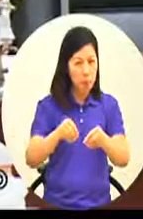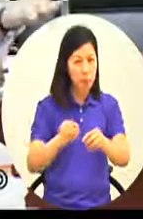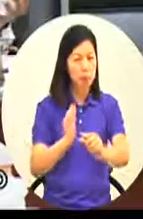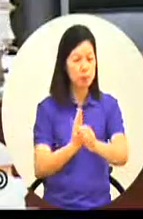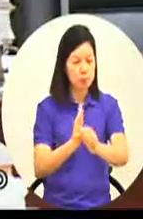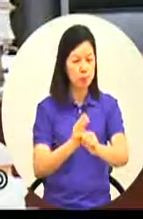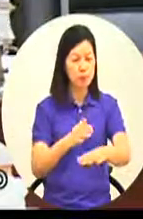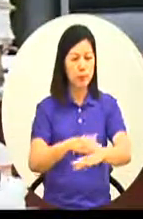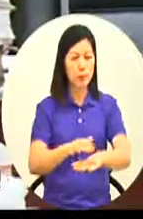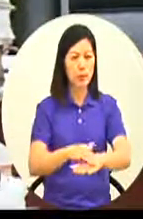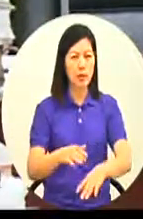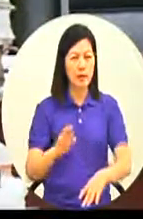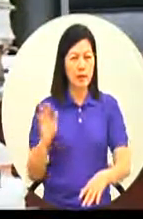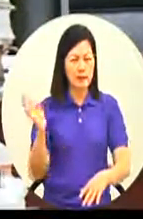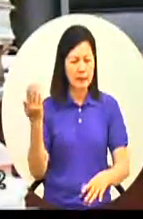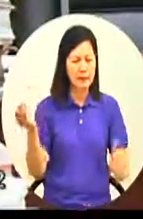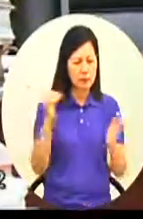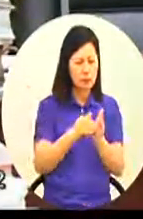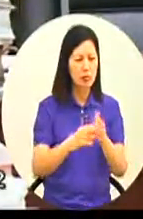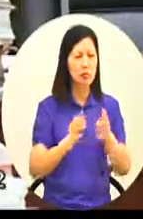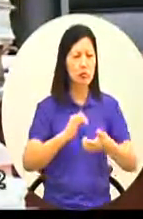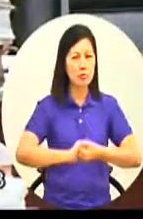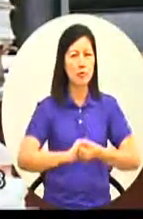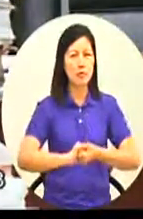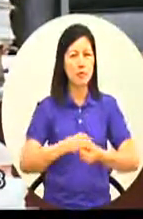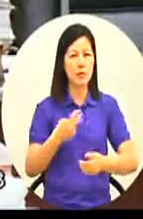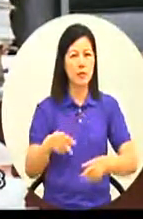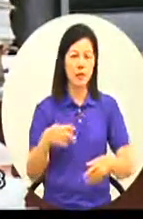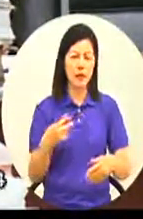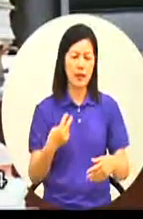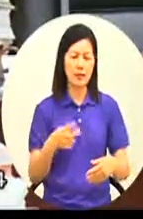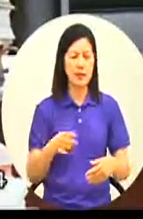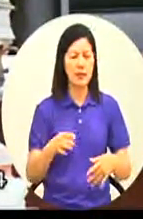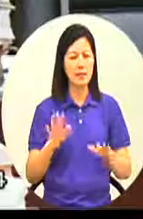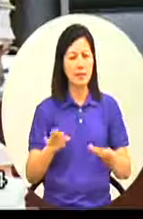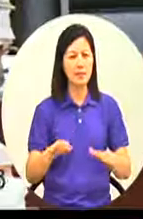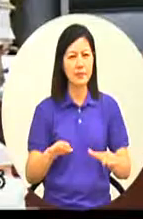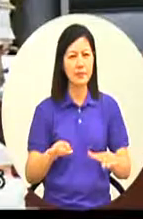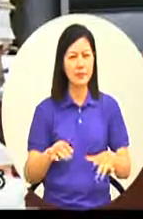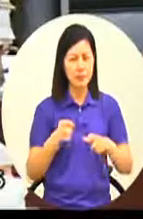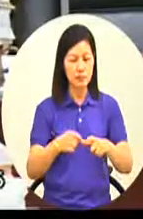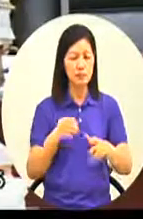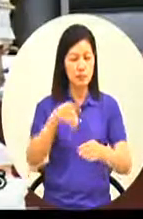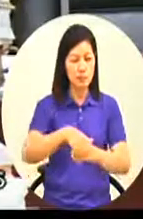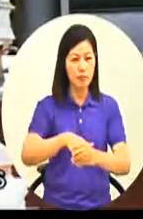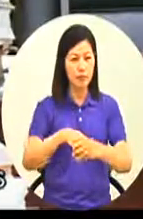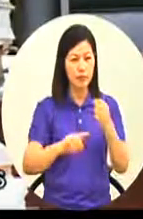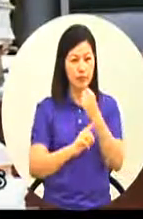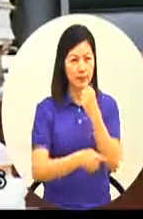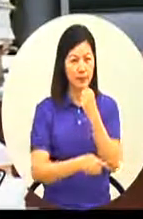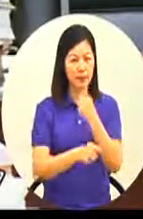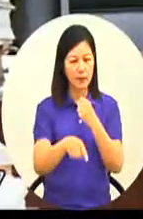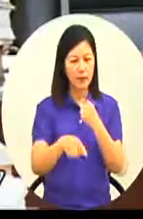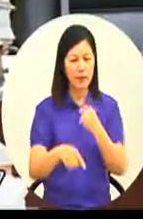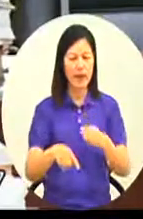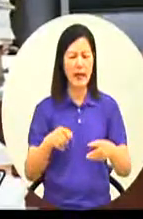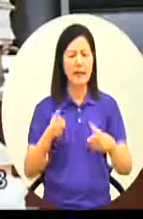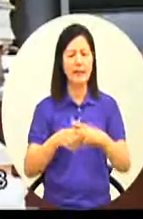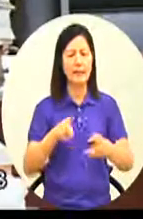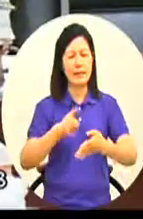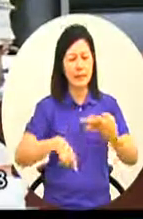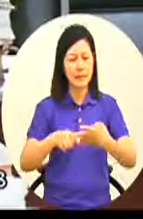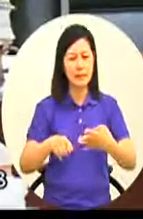我们还是用我们的方式，你不要说现在公投法依法无据啦啊，还是说这个是这么小的事情，为什么要公投法，要公民论